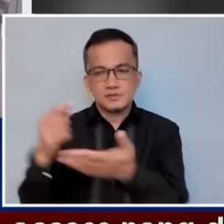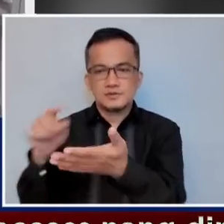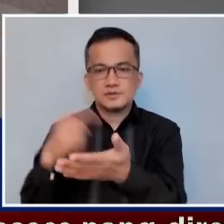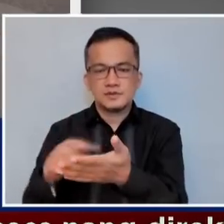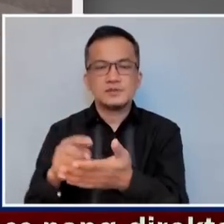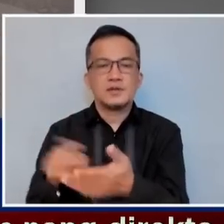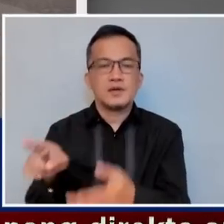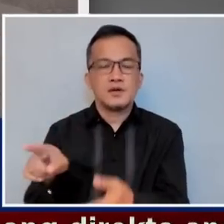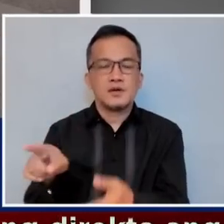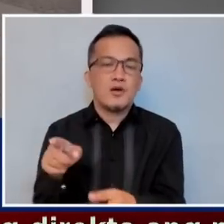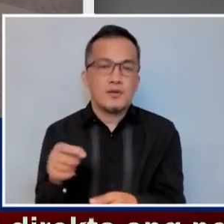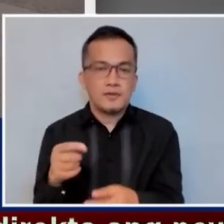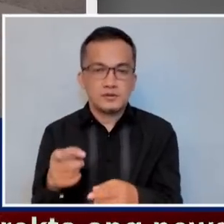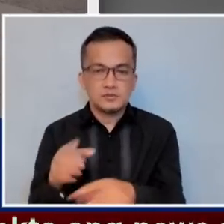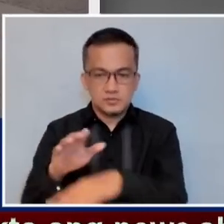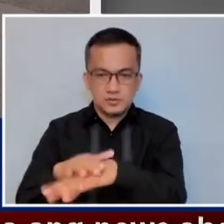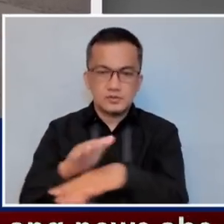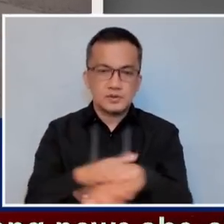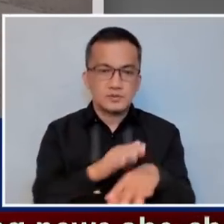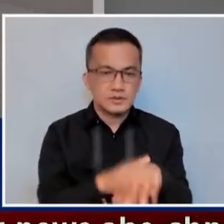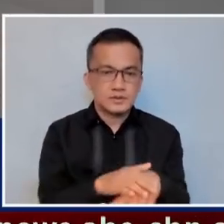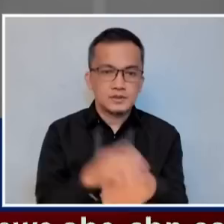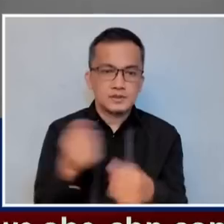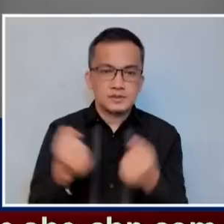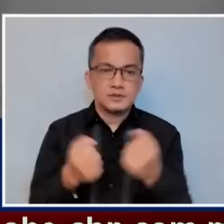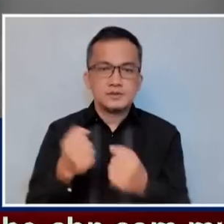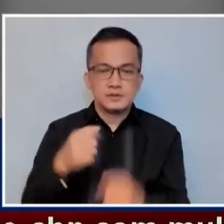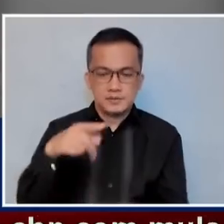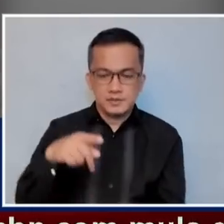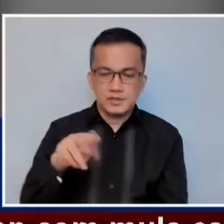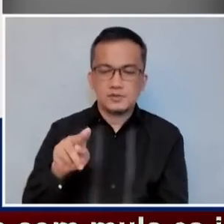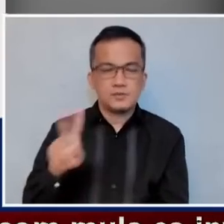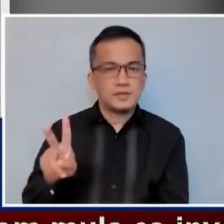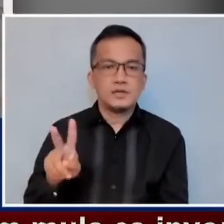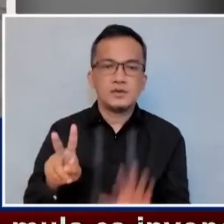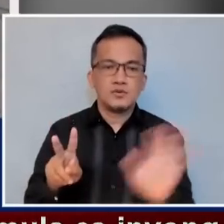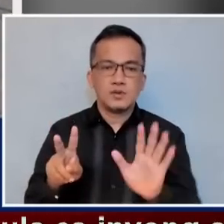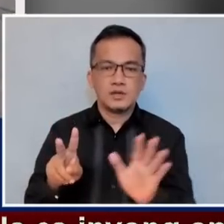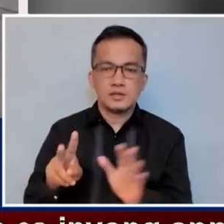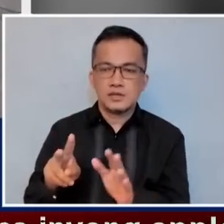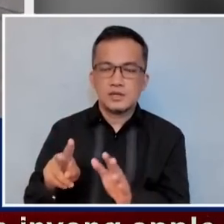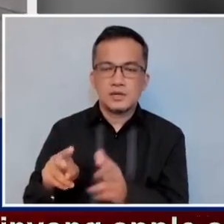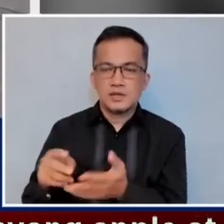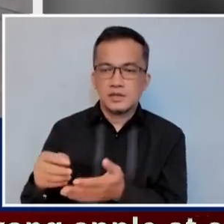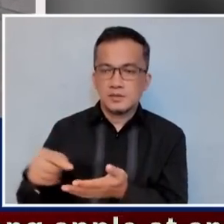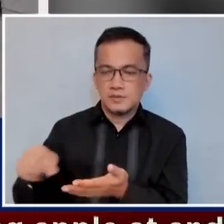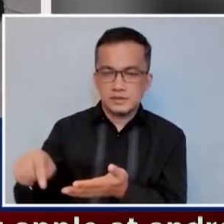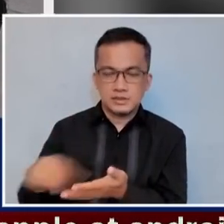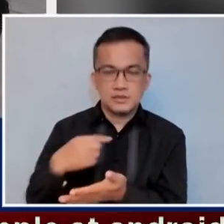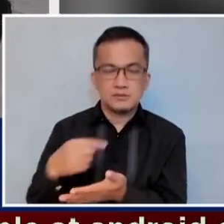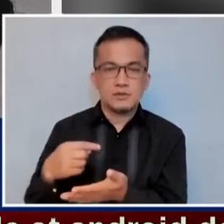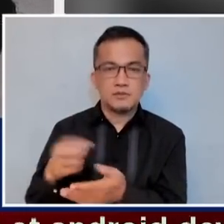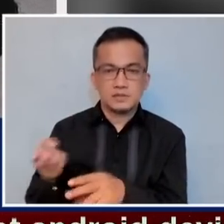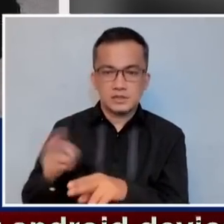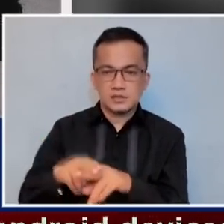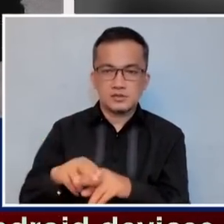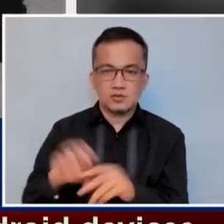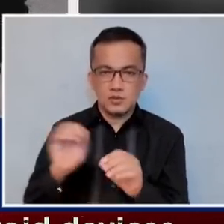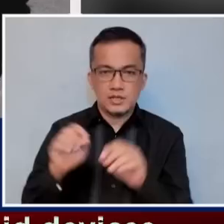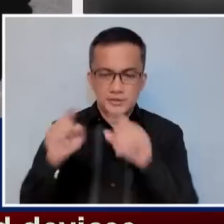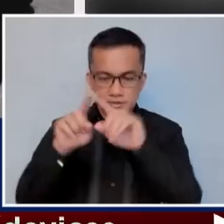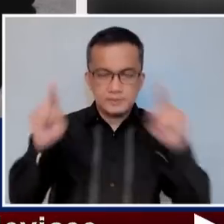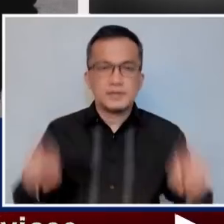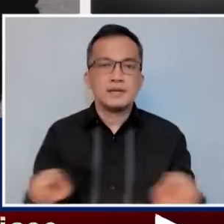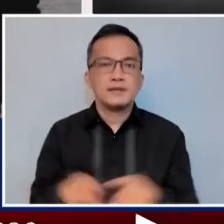enforcer para paalalahanan ang mga driver ng PUV na huwag maningil ng taas pasahe kung walang taripa.